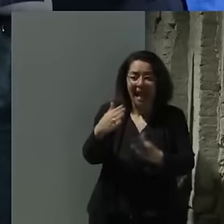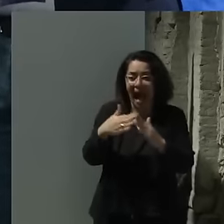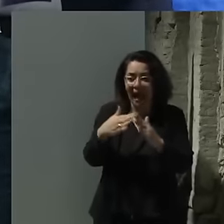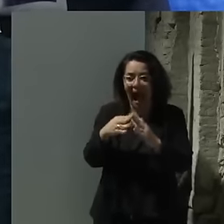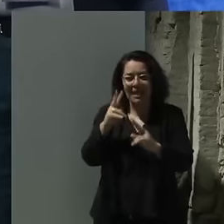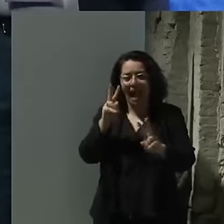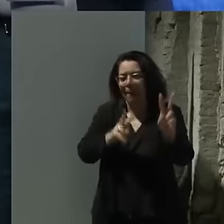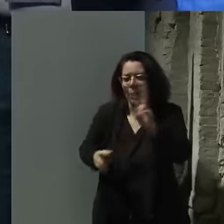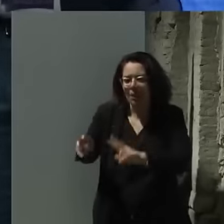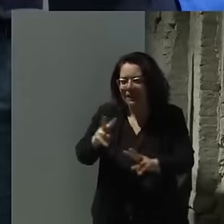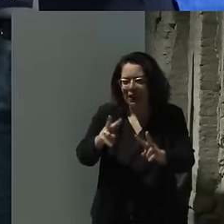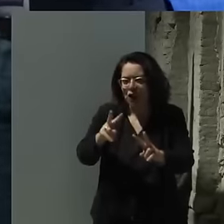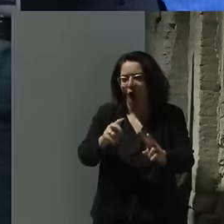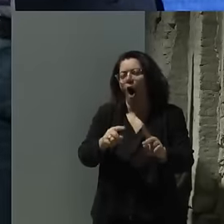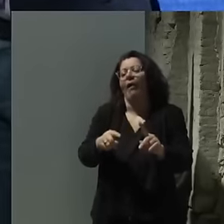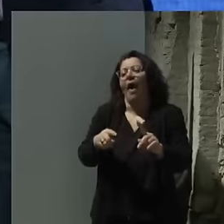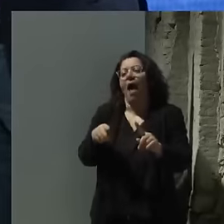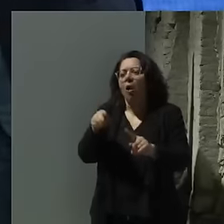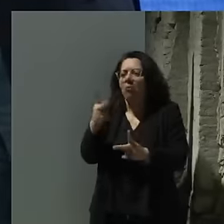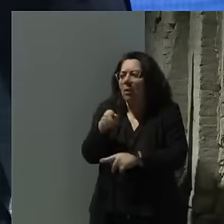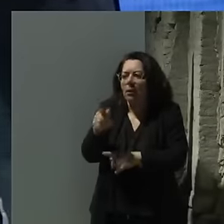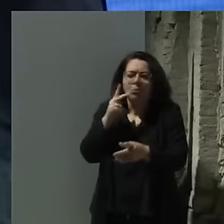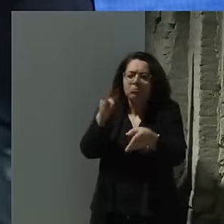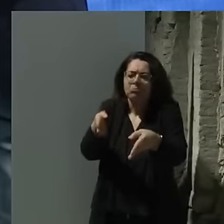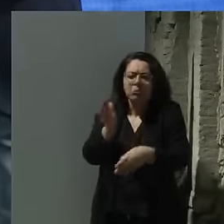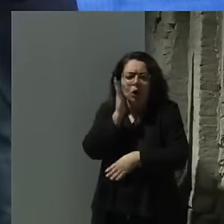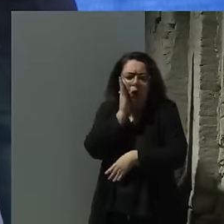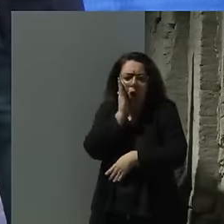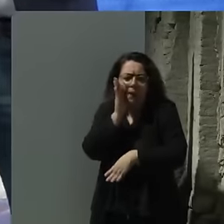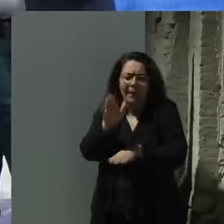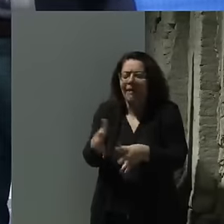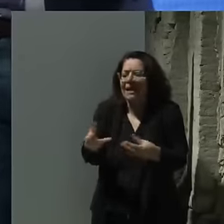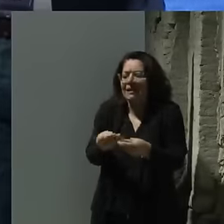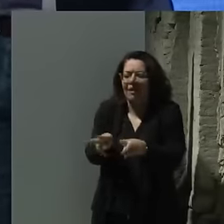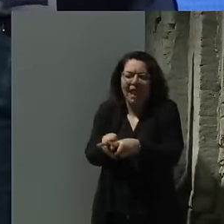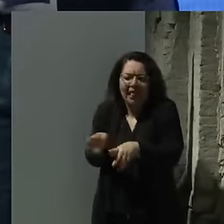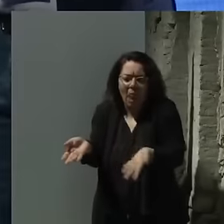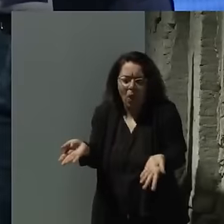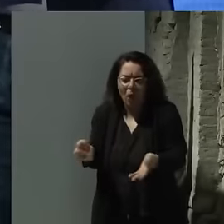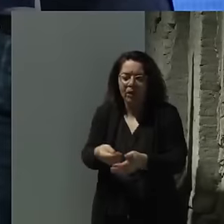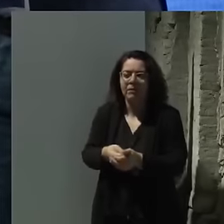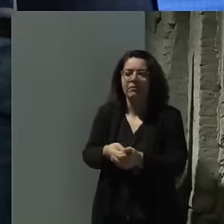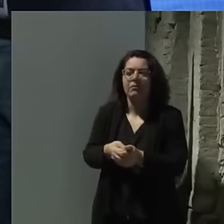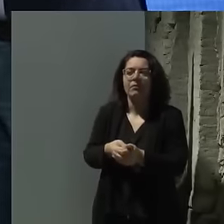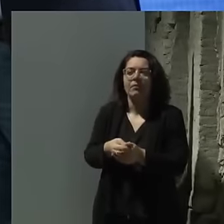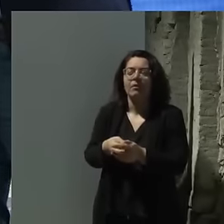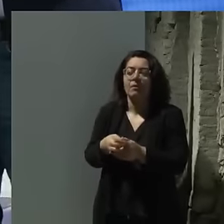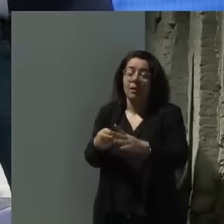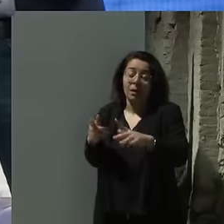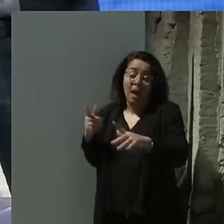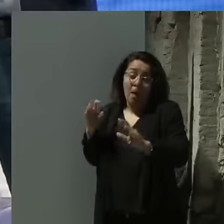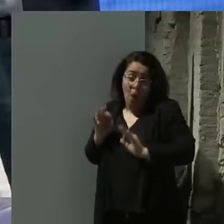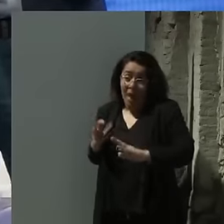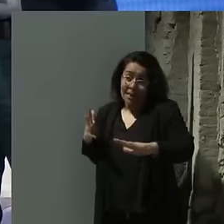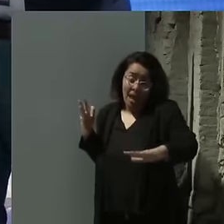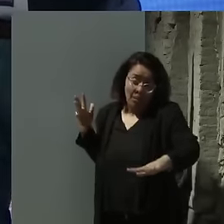casa con la famiglia e dormiva nel letto con il fratello, entra, c'è l'irruzione della